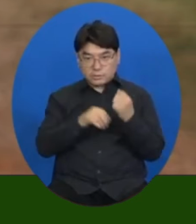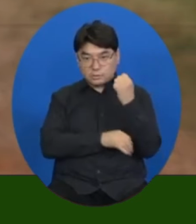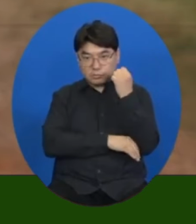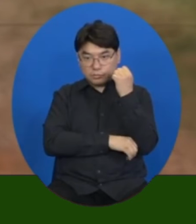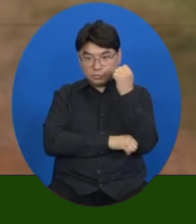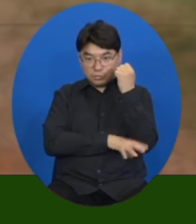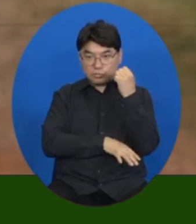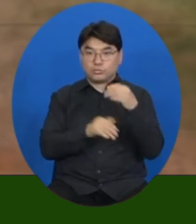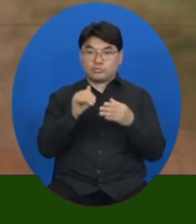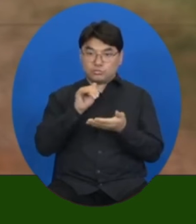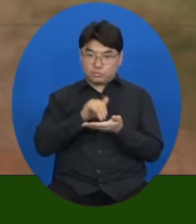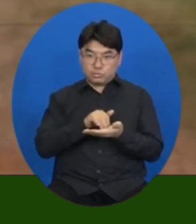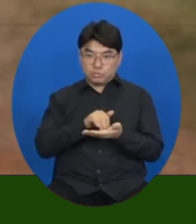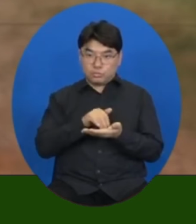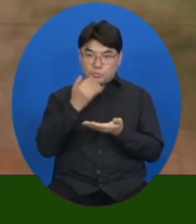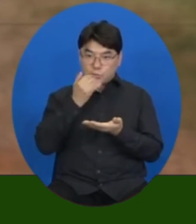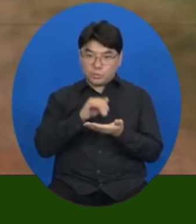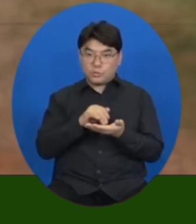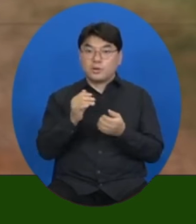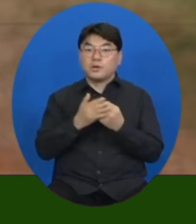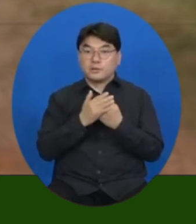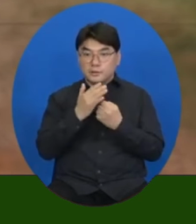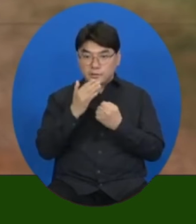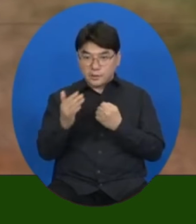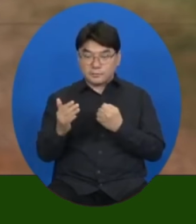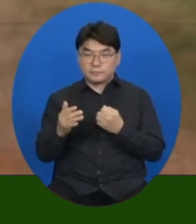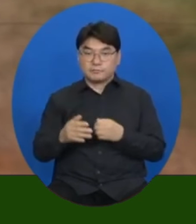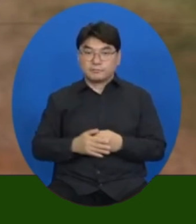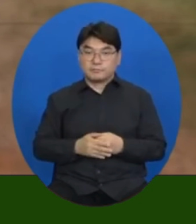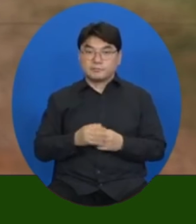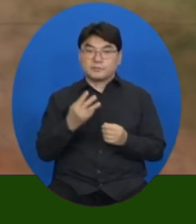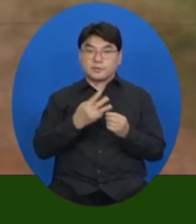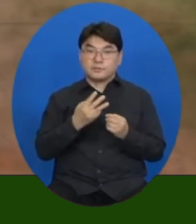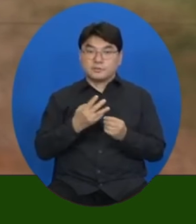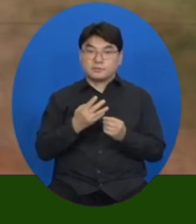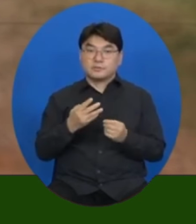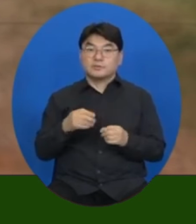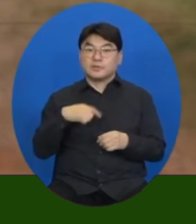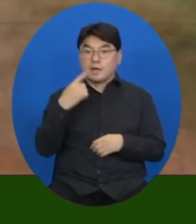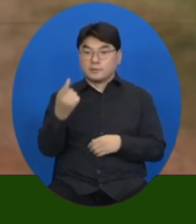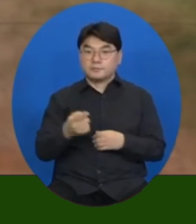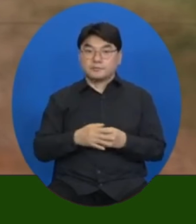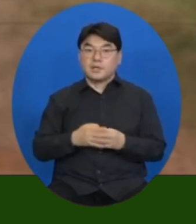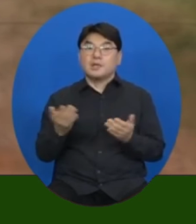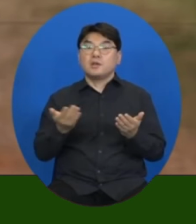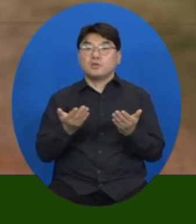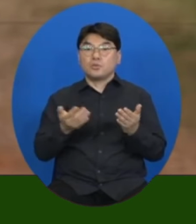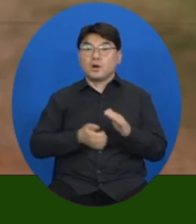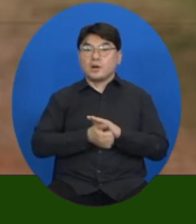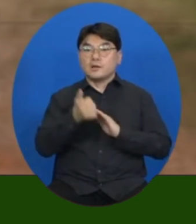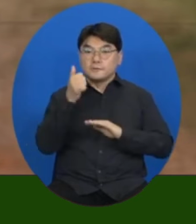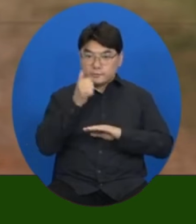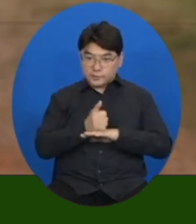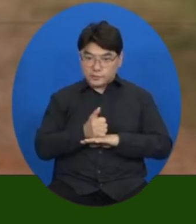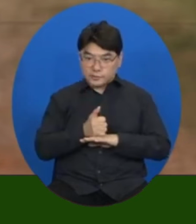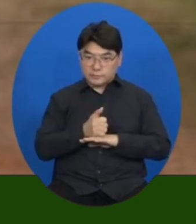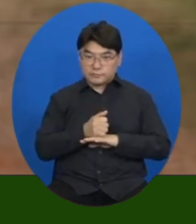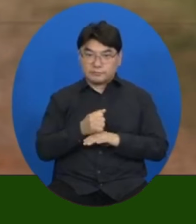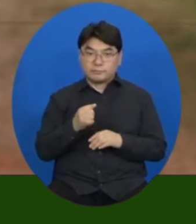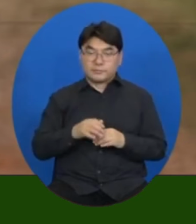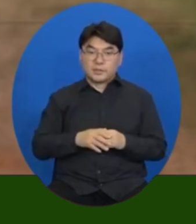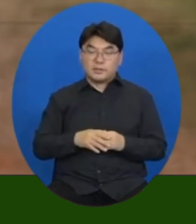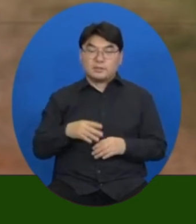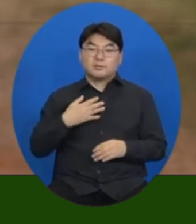그래서 비슷한 또 다른 모퉁이 돌이 일과 성취 그 일에 미치게 되면 중독이 되죠 자신의 건강을